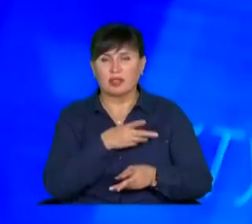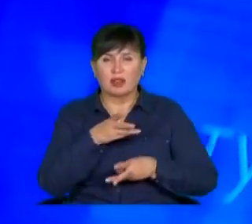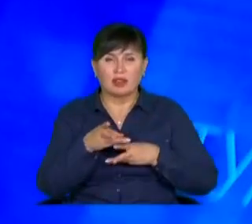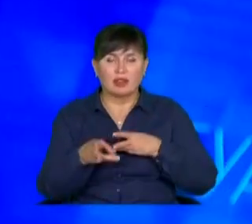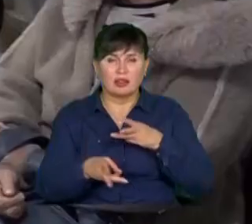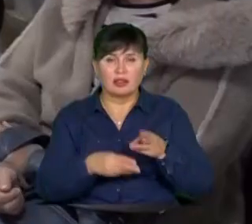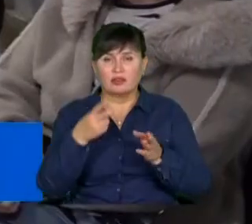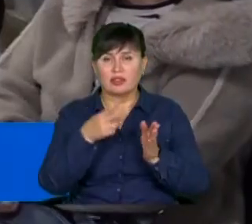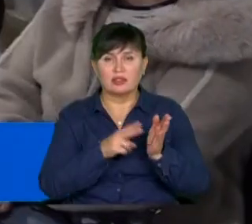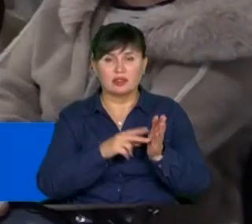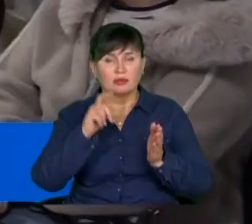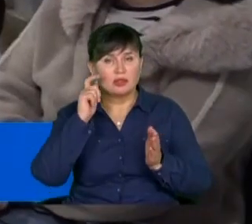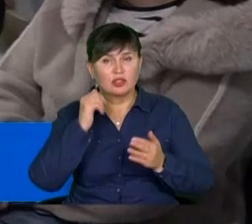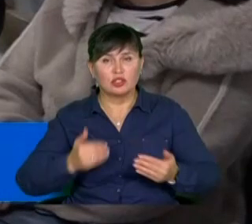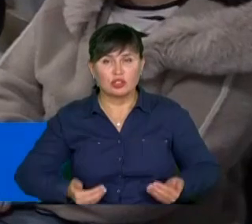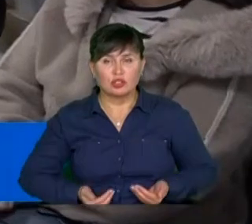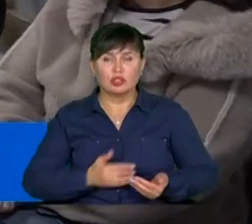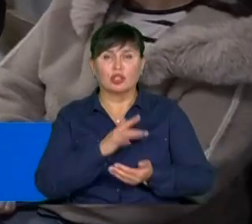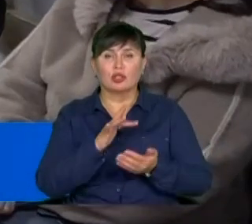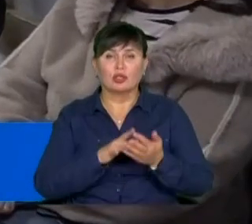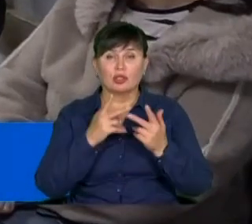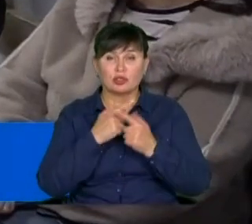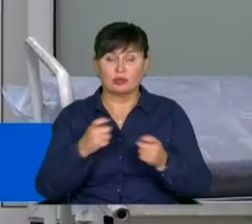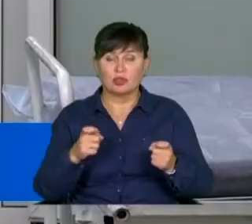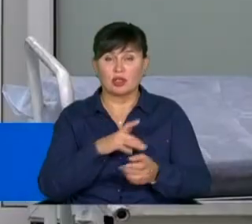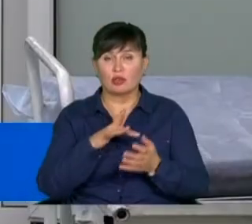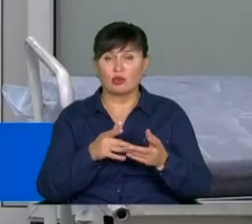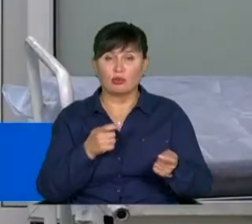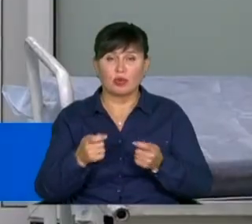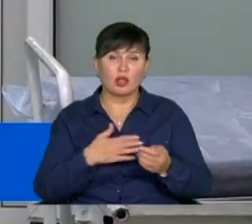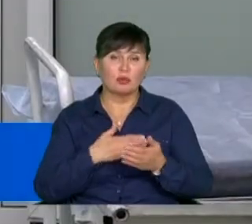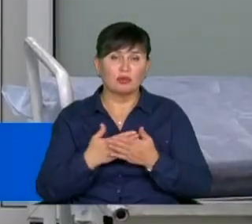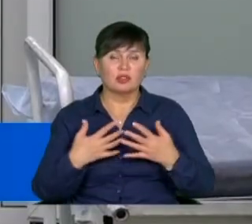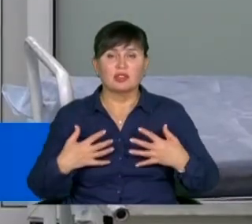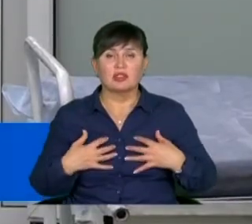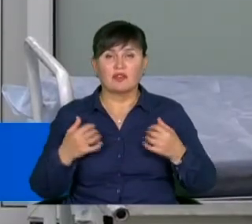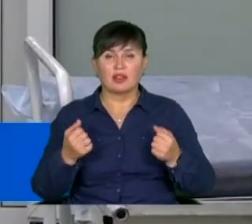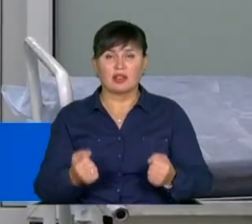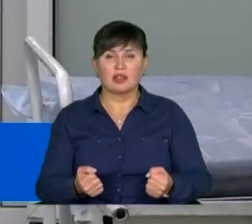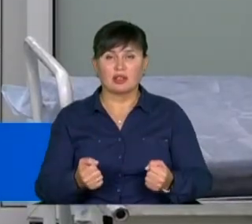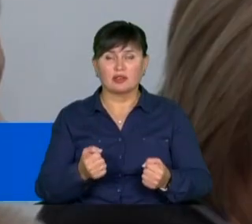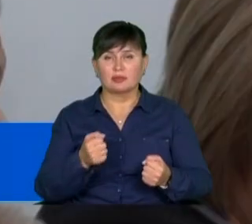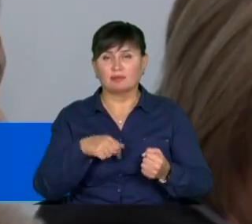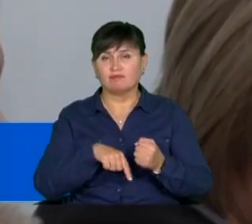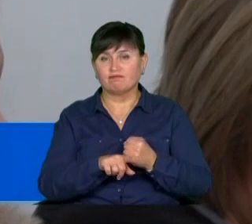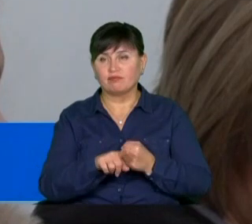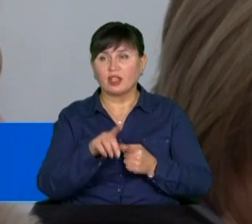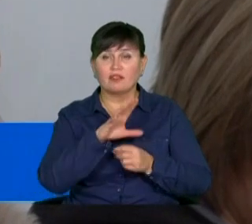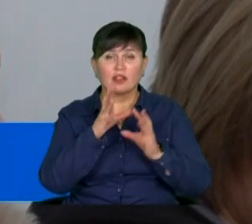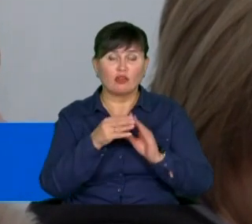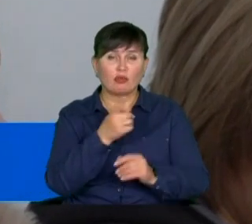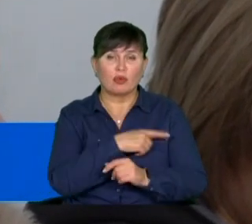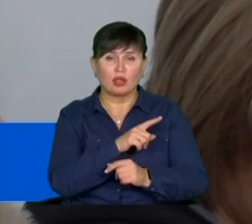Это 27-летняя жительница города. Как сообщил глава городского управления общественного здравоохранения Иран Шаматеков, всего в